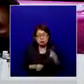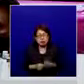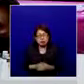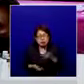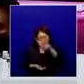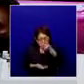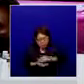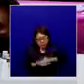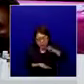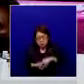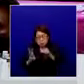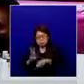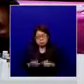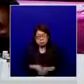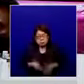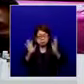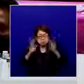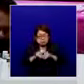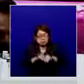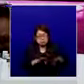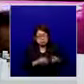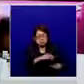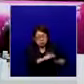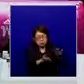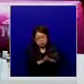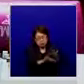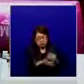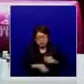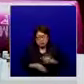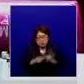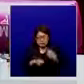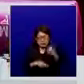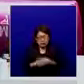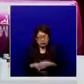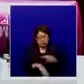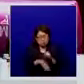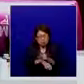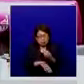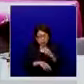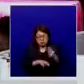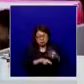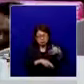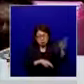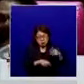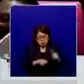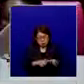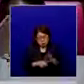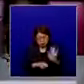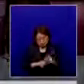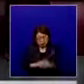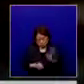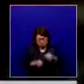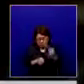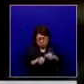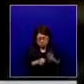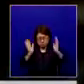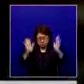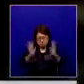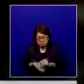ายค่าโฆษณาแพงกว่าอีกผมไม่เอ่ยชื่อนะครับท่านประธานสั่งไว้ห้ามเอ่ยพี่น้องคงจำได้นะใครโฆษณาแจกหน้ากาก